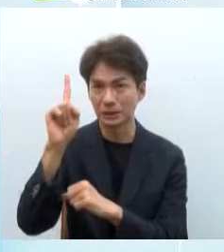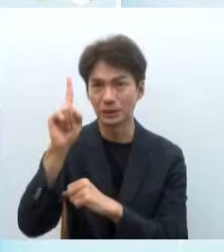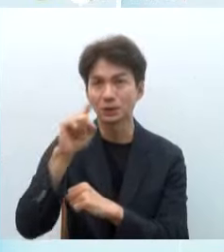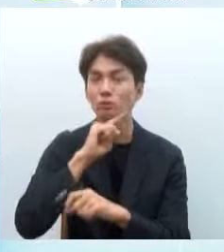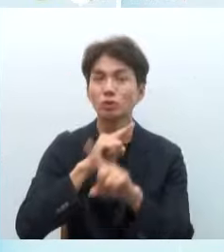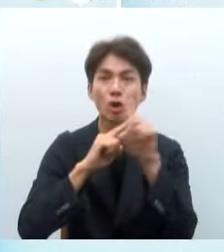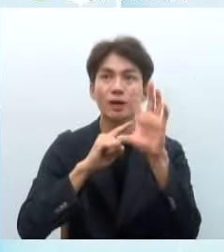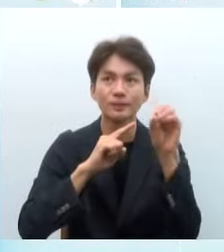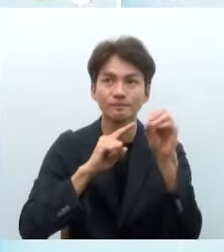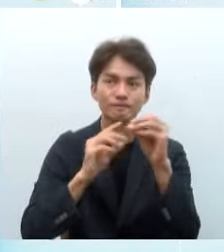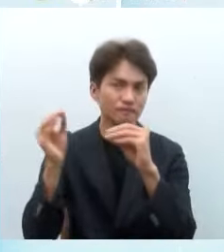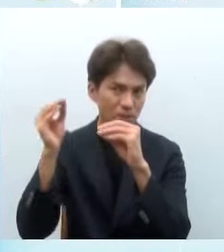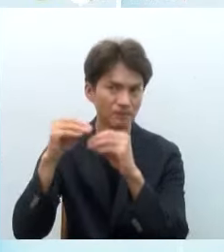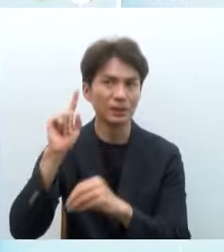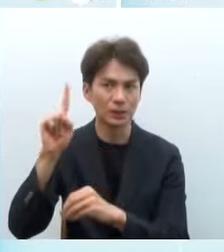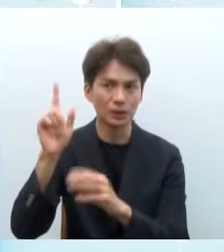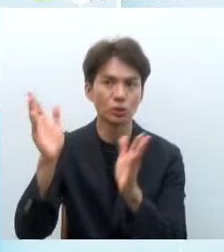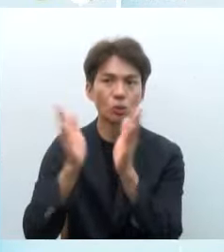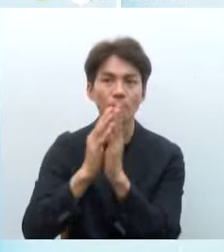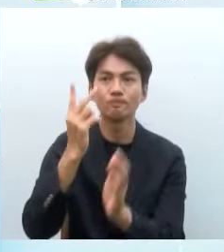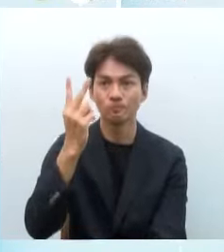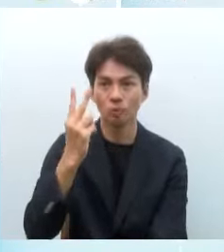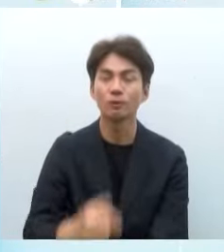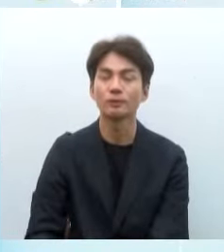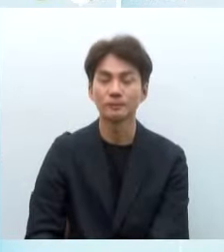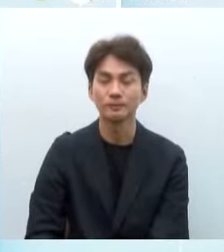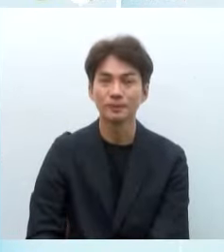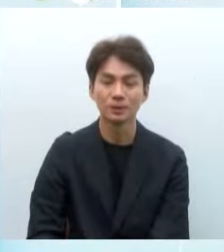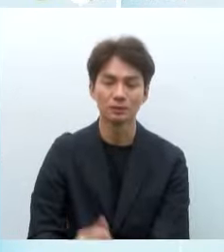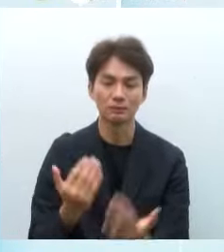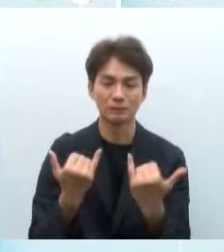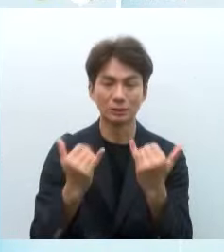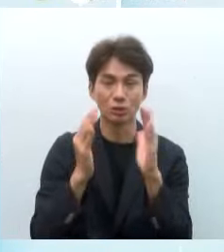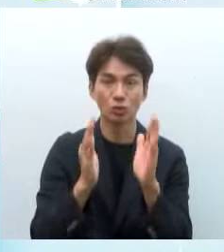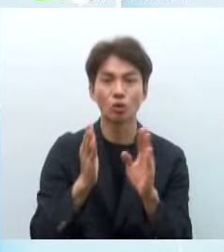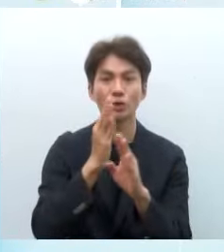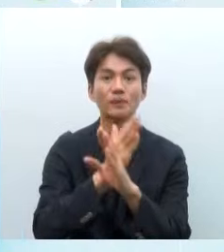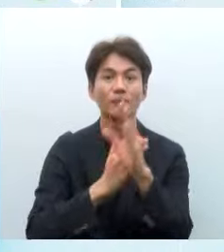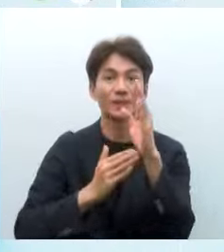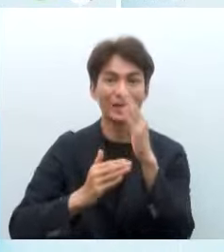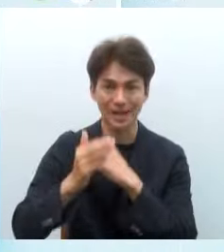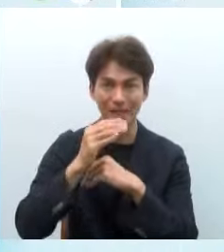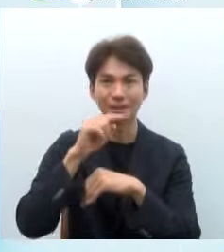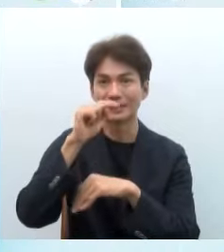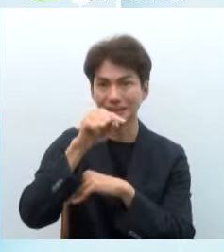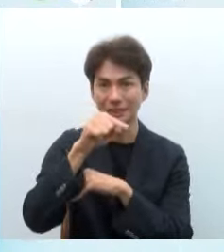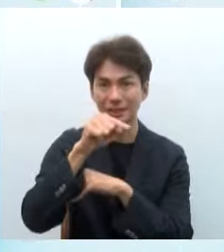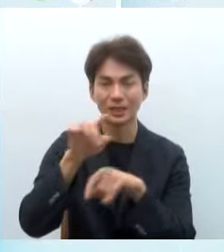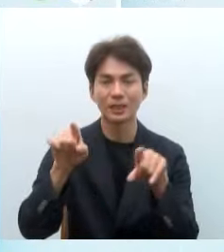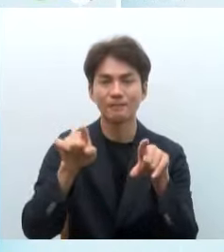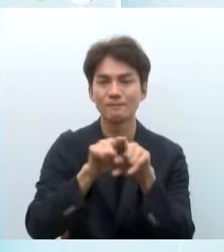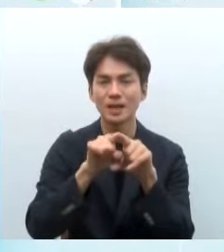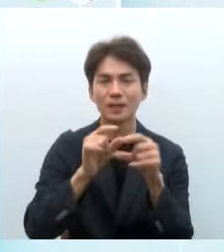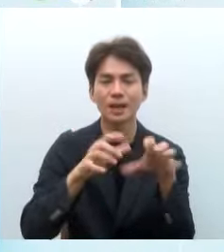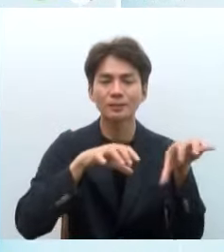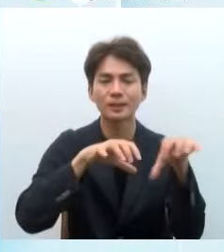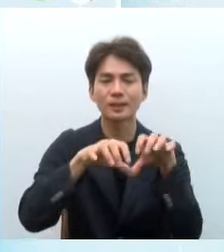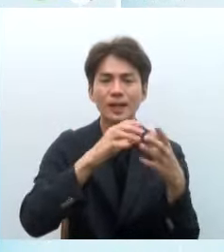ก็ได้อาศัยจำนวนคนพิการเหล่านี้เนี่ยจากสำนักงานบริหารการศึกษาพิเศษนะ